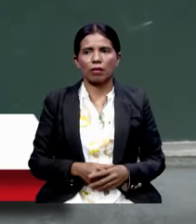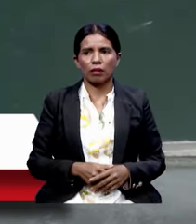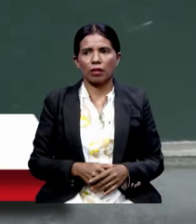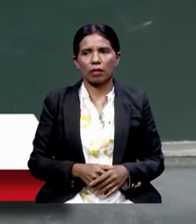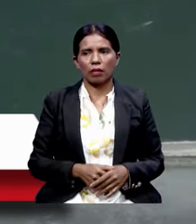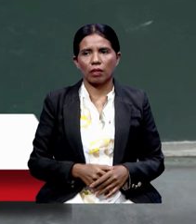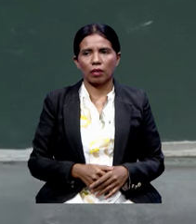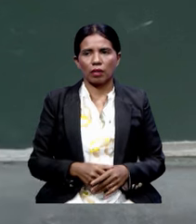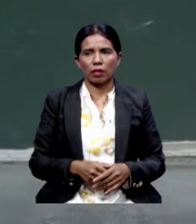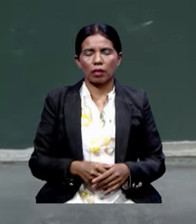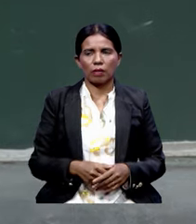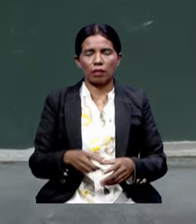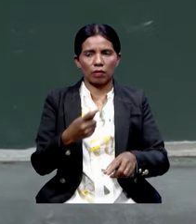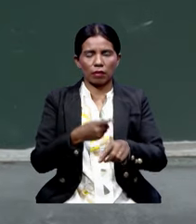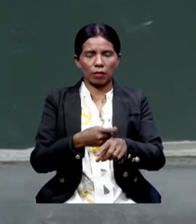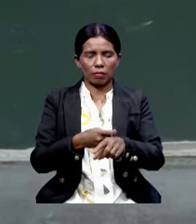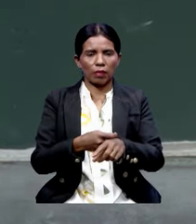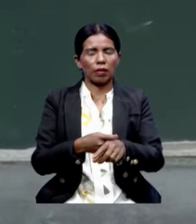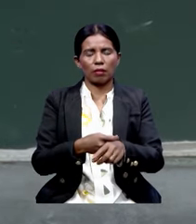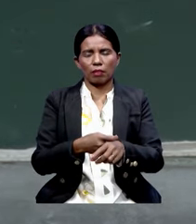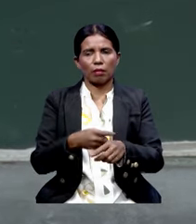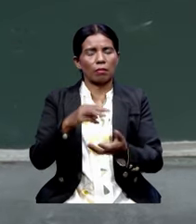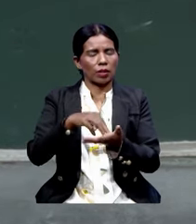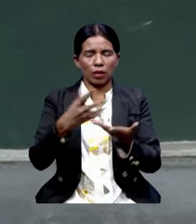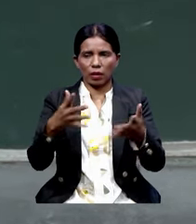ami lakon tempu materi naru barak no